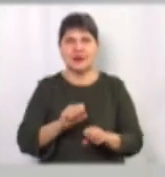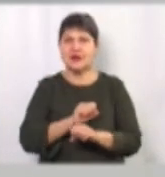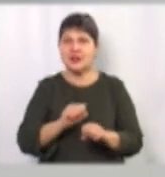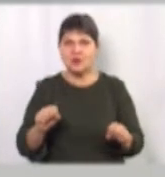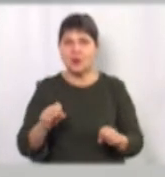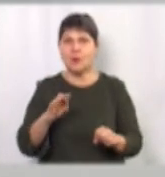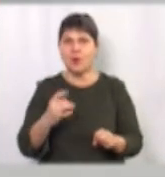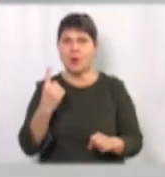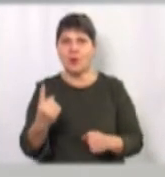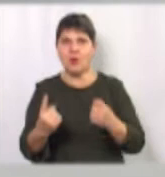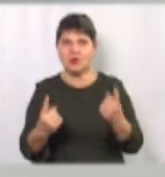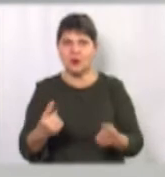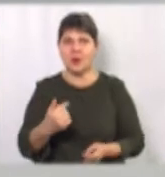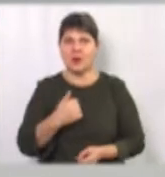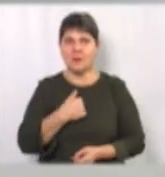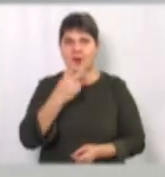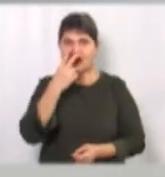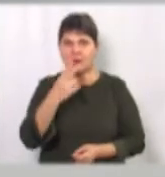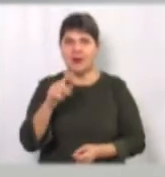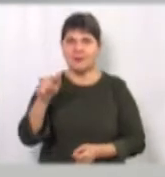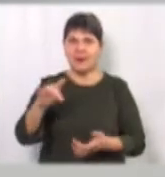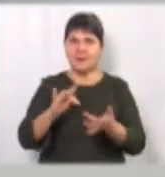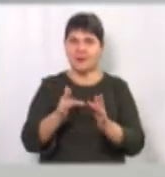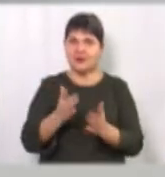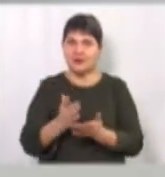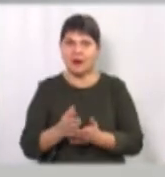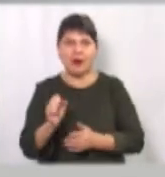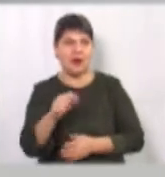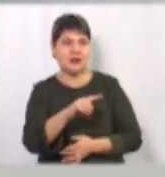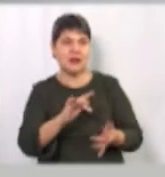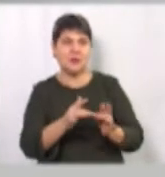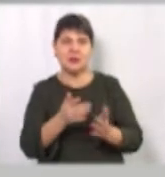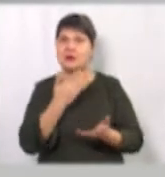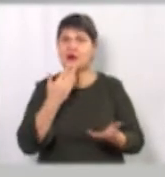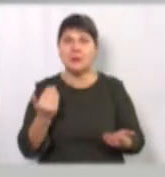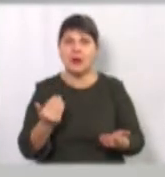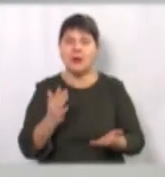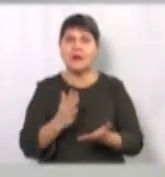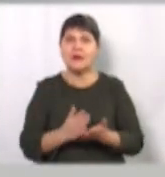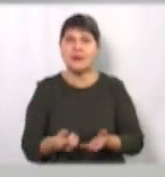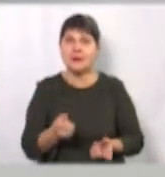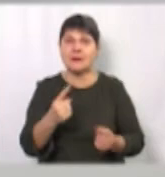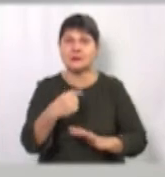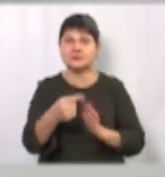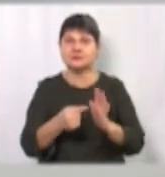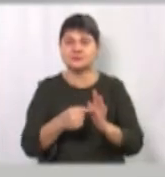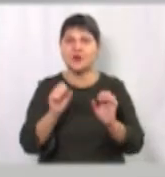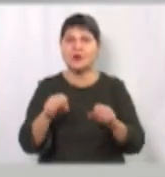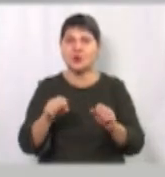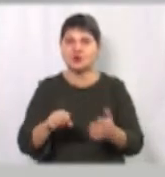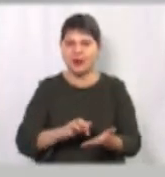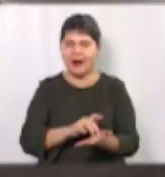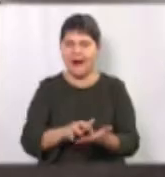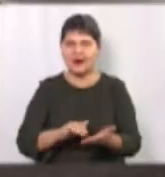одному пускати, бо, як ми бачимо, десь є інтернет, десь нема. Навіть стояло питання, щоб дати можливість калькулятор застосовувати.